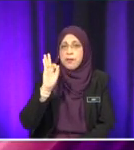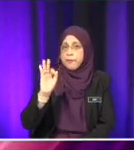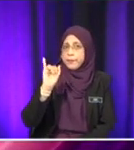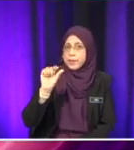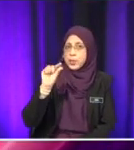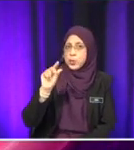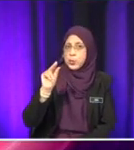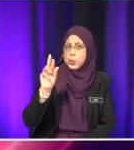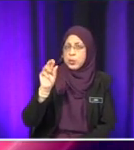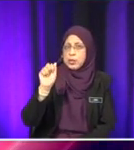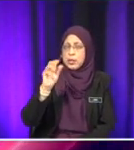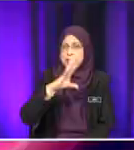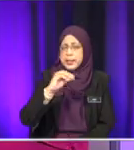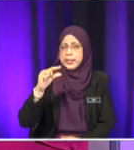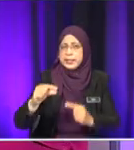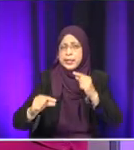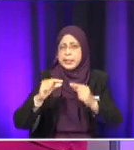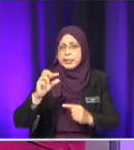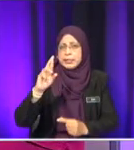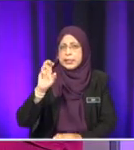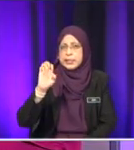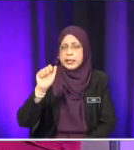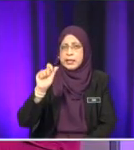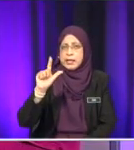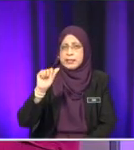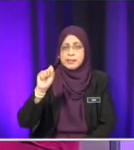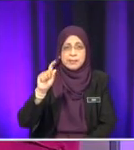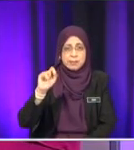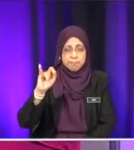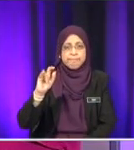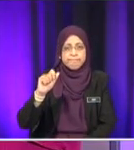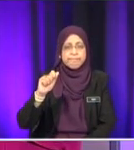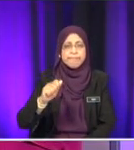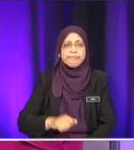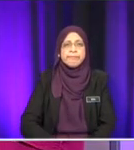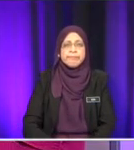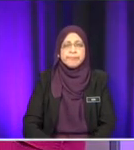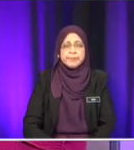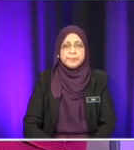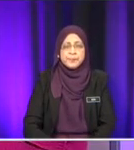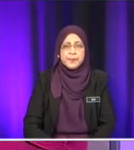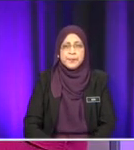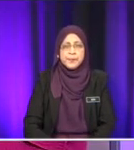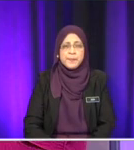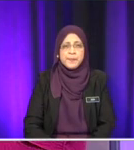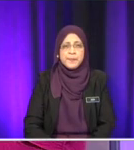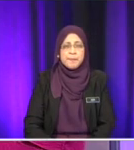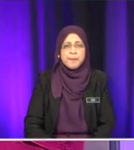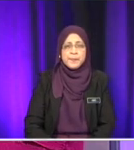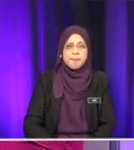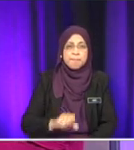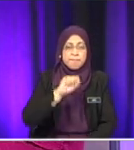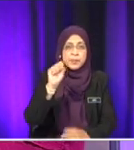kalau abad ke-18 dan 19 ini abad yang awal-awal ya untuk seni Arca oke baiklah kita teruskan dengan